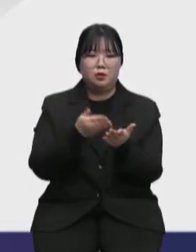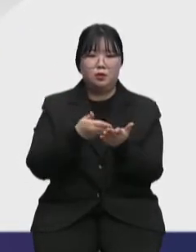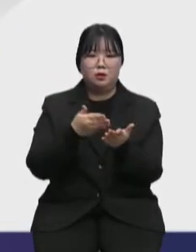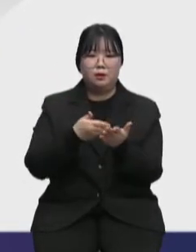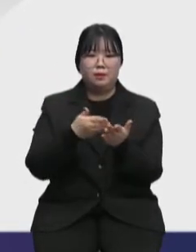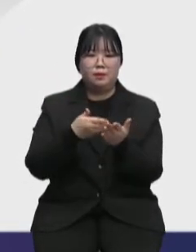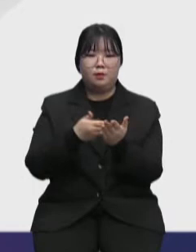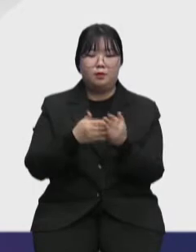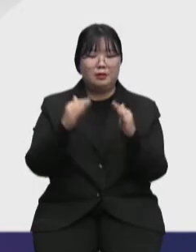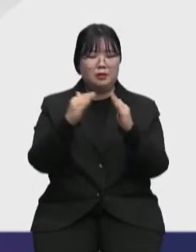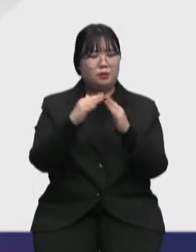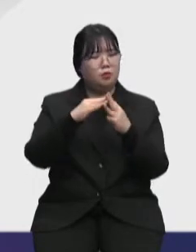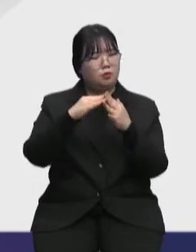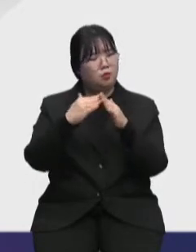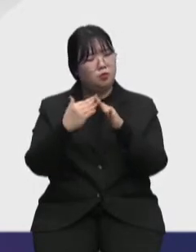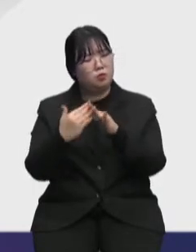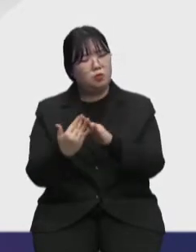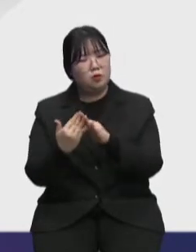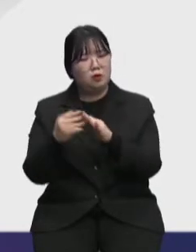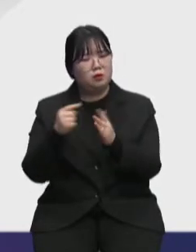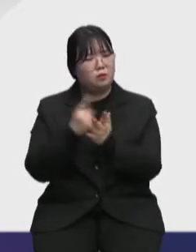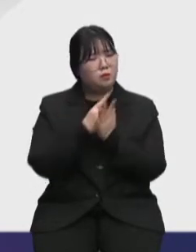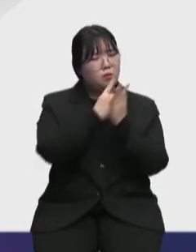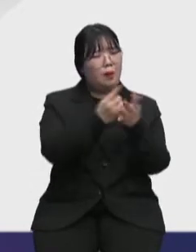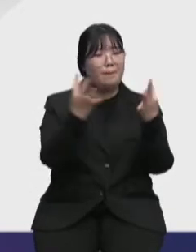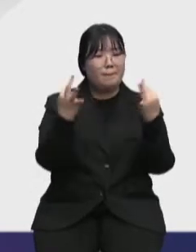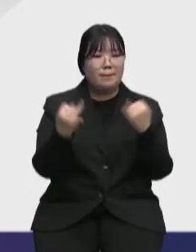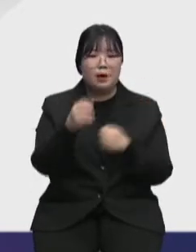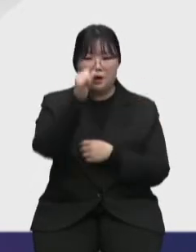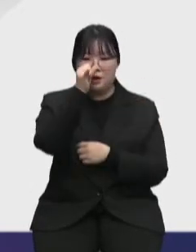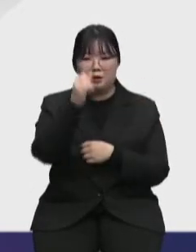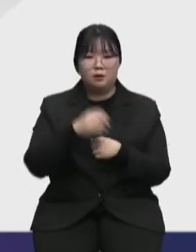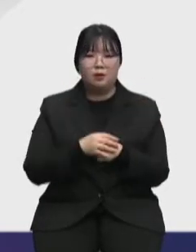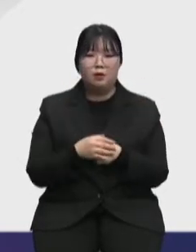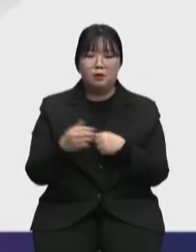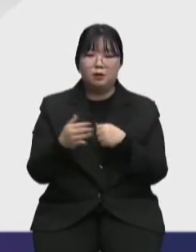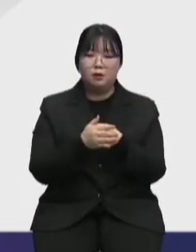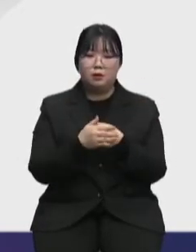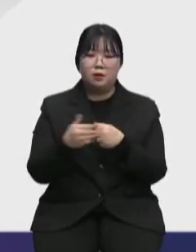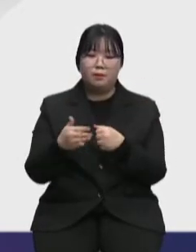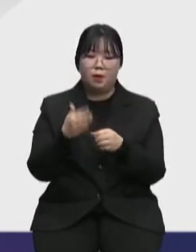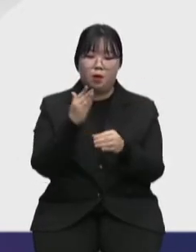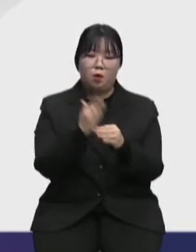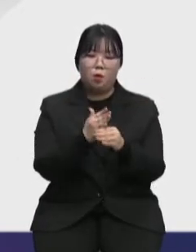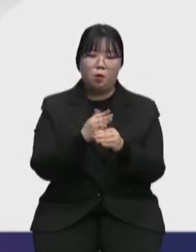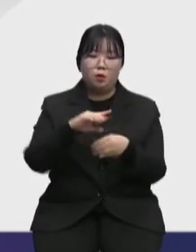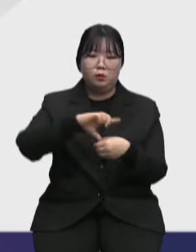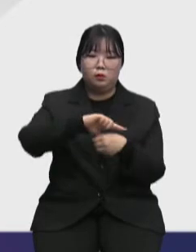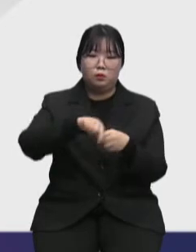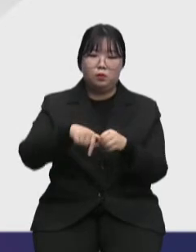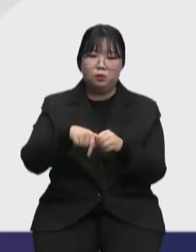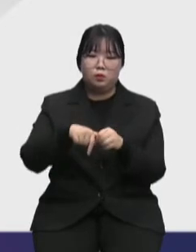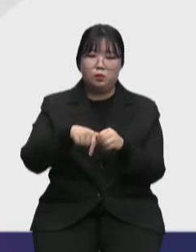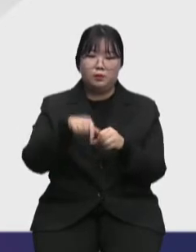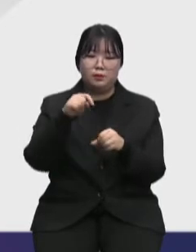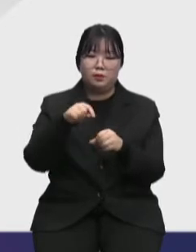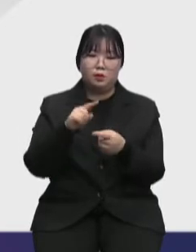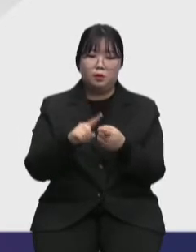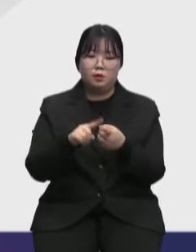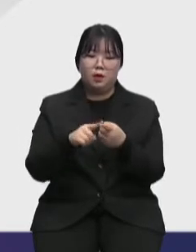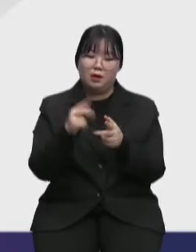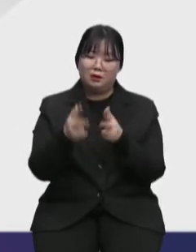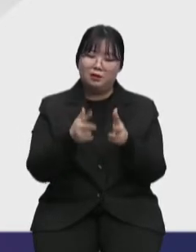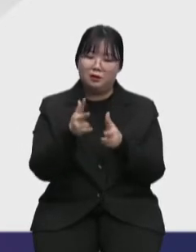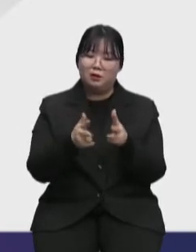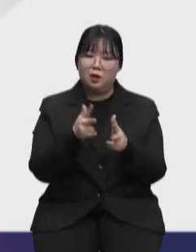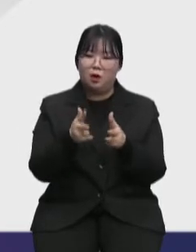기울고 있다는 내용의 다수 민원이 접수됐는데 이는 원도심 균형 발전을 위한다는 명분으로 추진된 도시정비